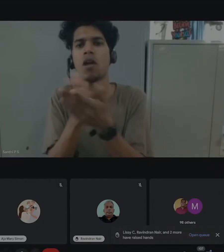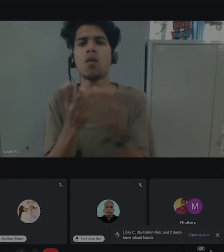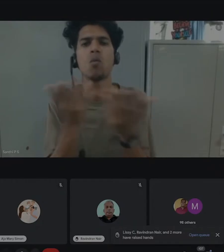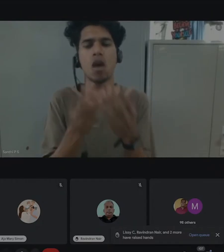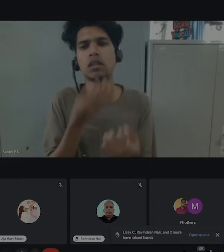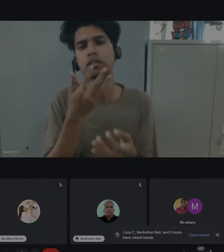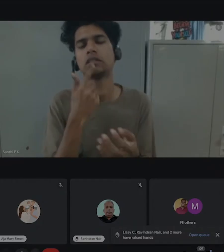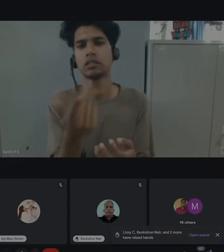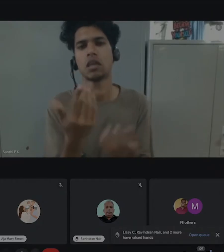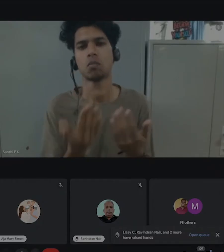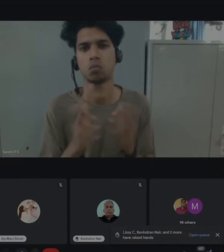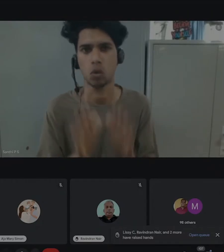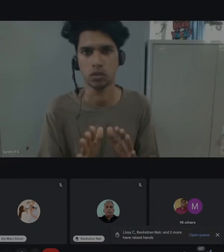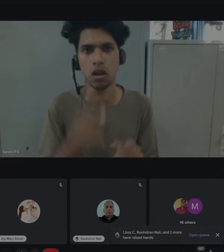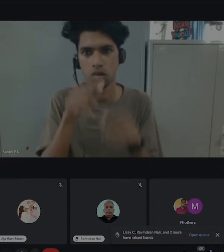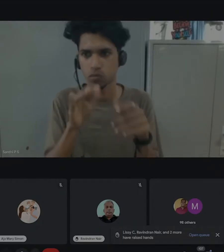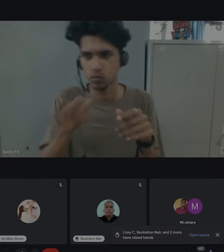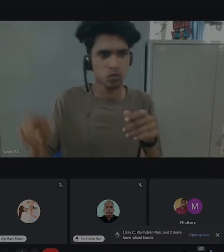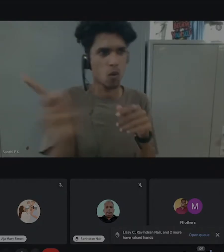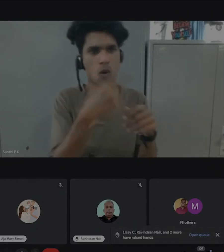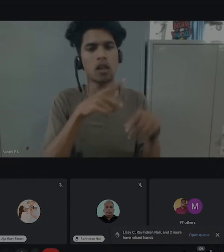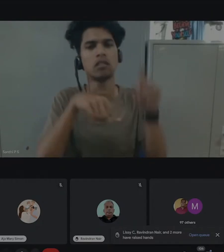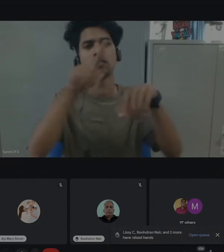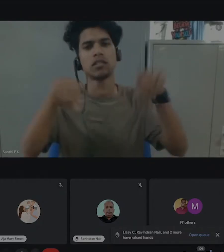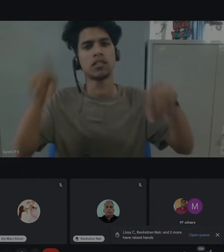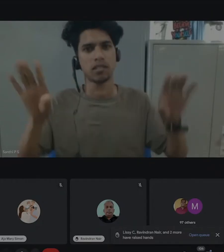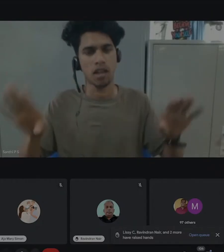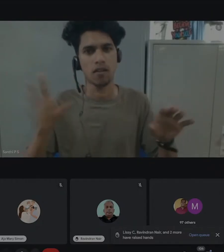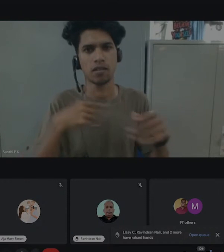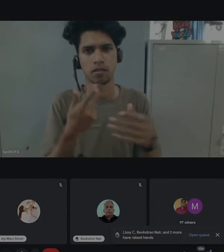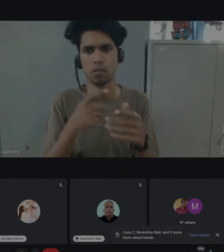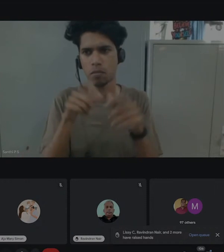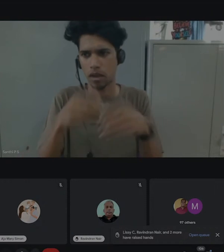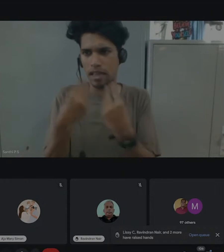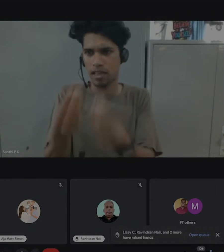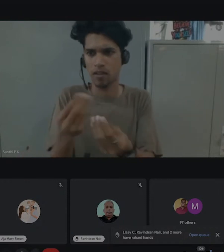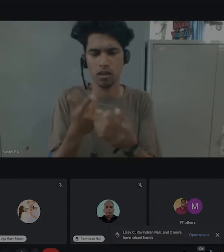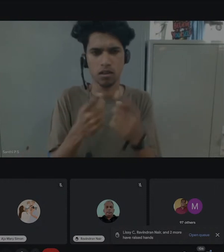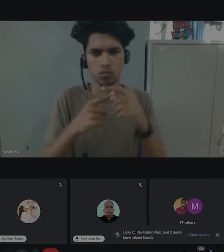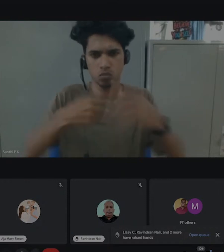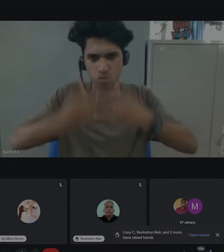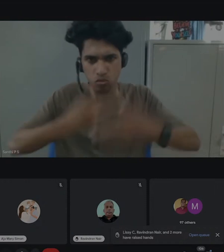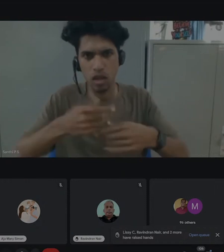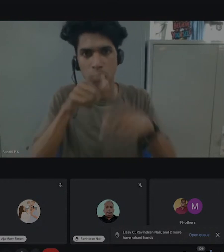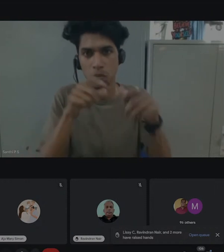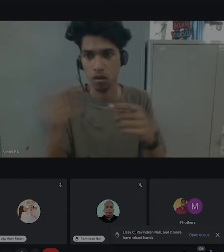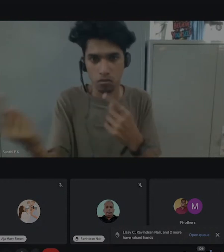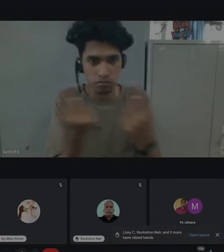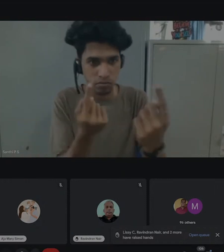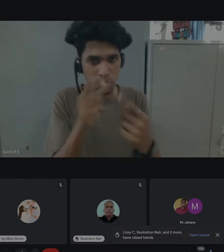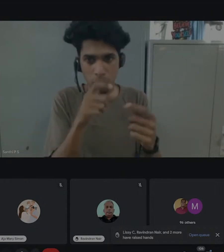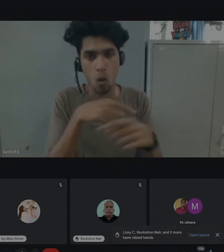കുഞ്ഞിലും വ്യത്യസ്തപ്പെട്ടിരിക്കുന്നു. നമ്മൾ മാനേജ്മെന്റ്, കുഞ്ഞിനെ കൊടുക്കുന്ന ട്രീറ്റ്മെന്റ് ഓരോ കുട്ടിയുടെ പ്രശ്നങ്ങളും ഓരോ കുട്ടി ഇൻഡിവിജ്വലിനനുസരിച്ച്